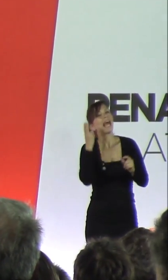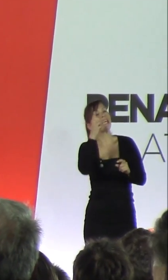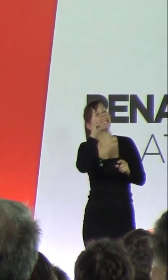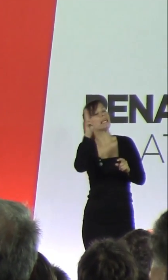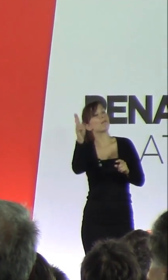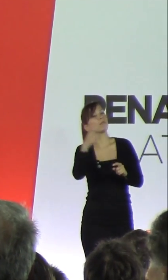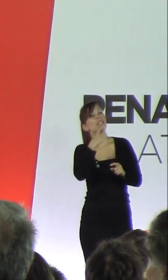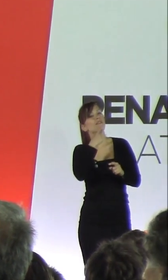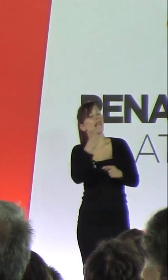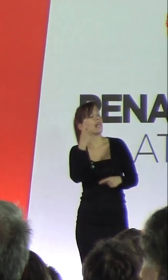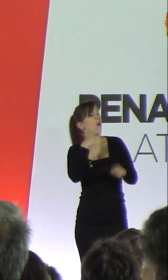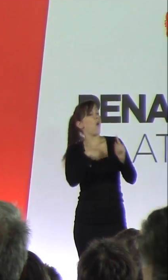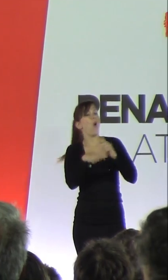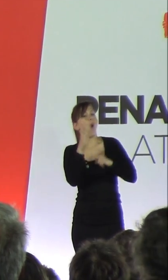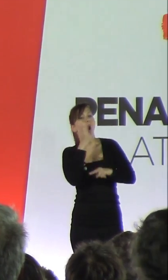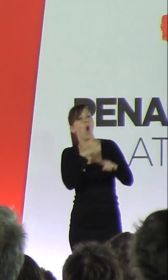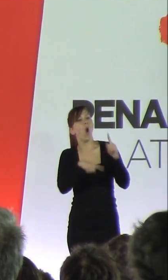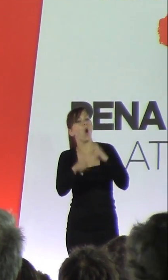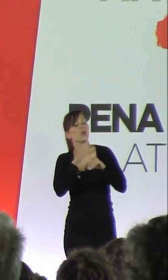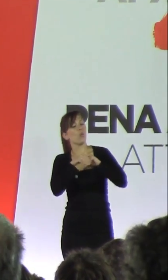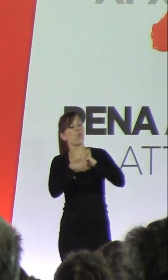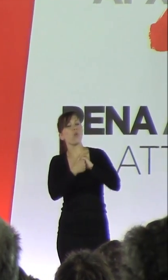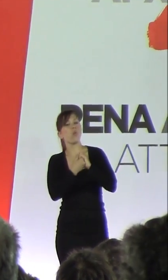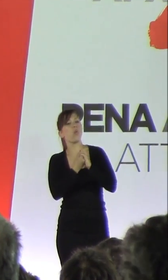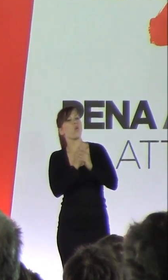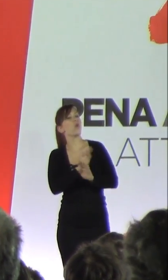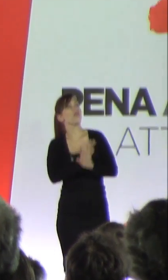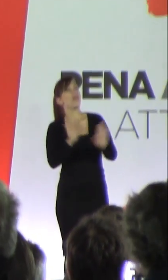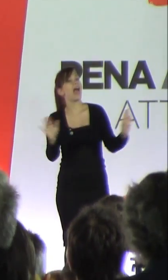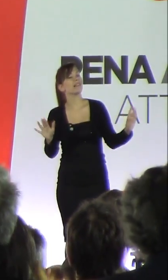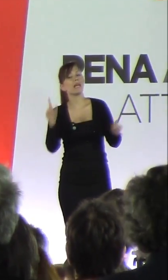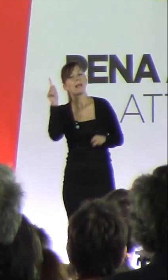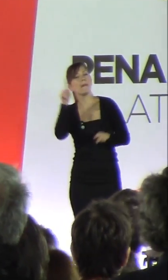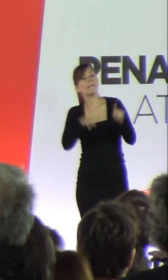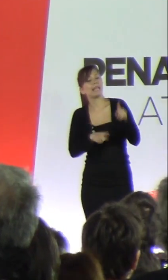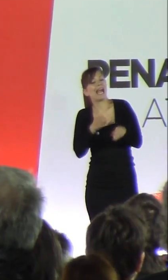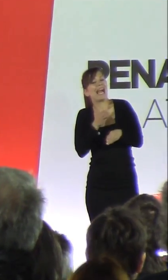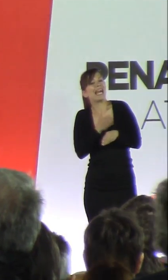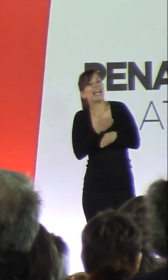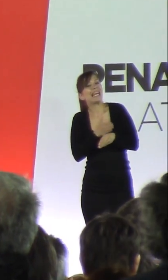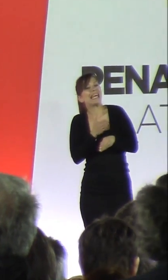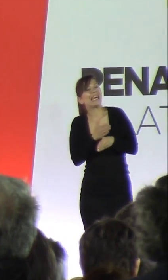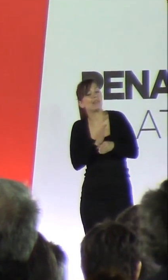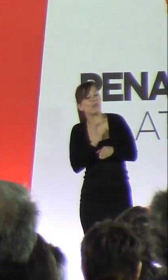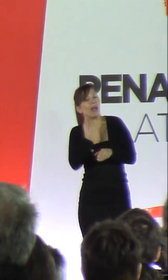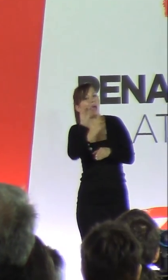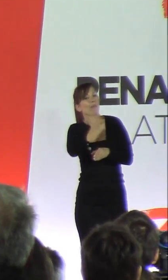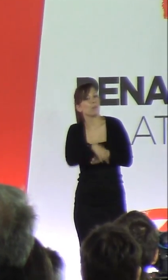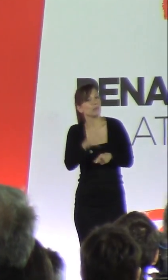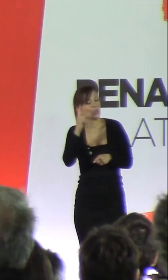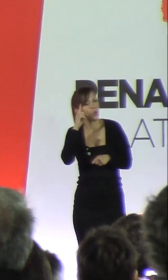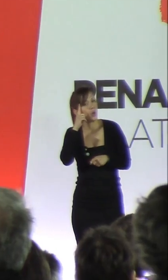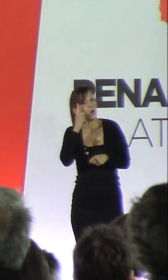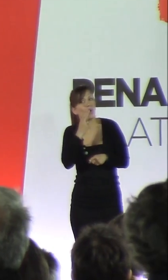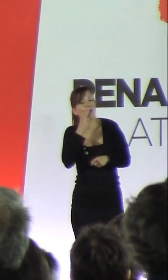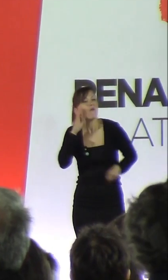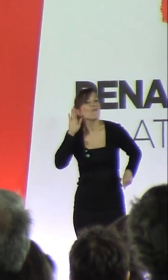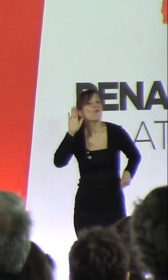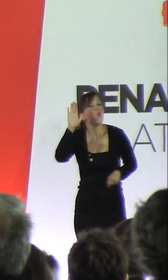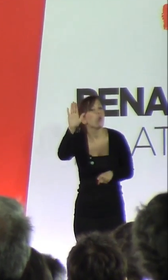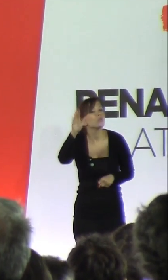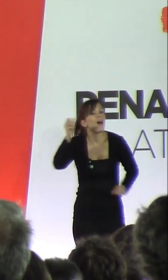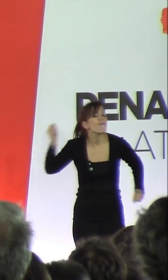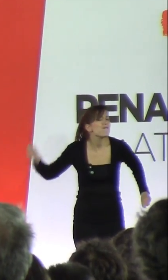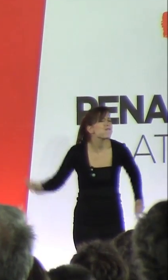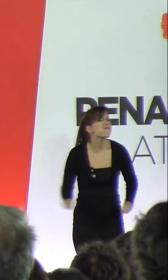αντισυστημικά, ιδιαίτερα στα σχήματα αυτά που στηρίζουν, που κρύβουν το αυγό του φιδιού, τους νεοναζί, τους φασίστες που